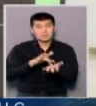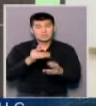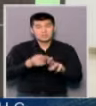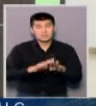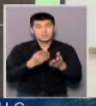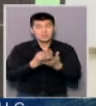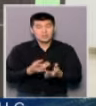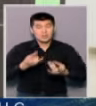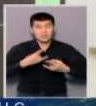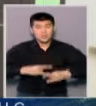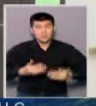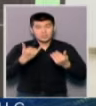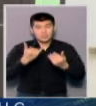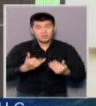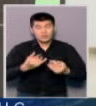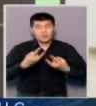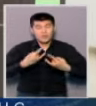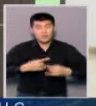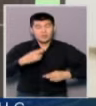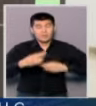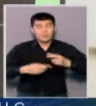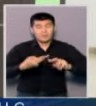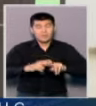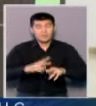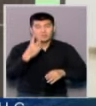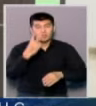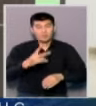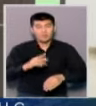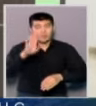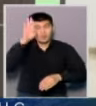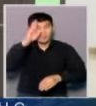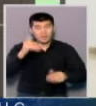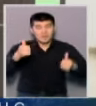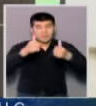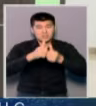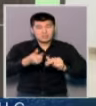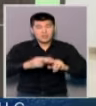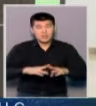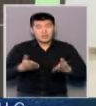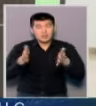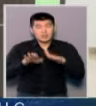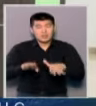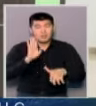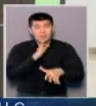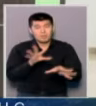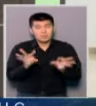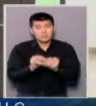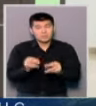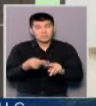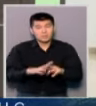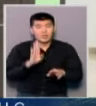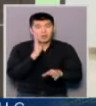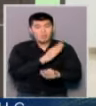А появившиеся сегодня на свет путем кесарево сечения 2 мальчиков близняшек находятся рядом со своей мамой.